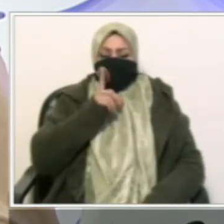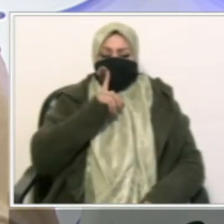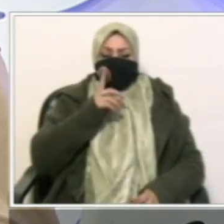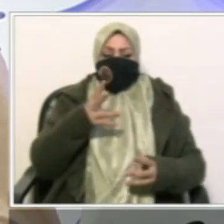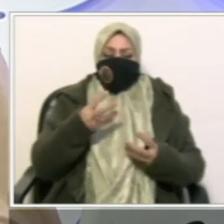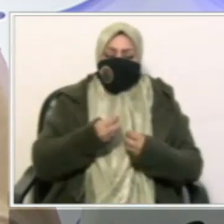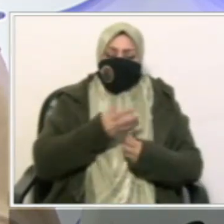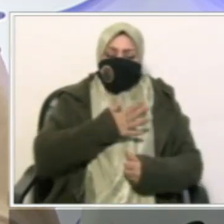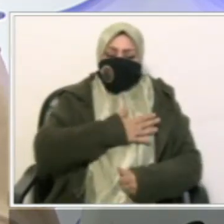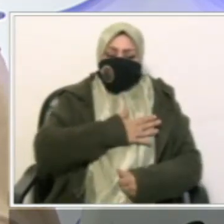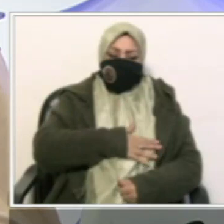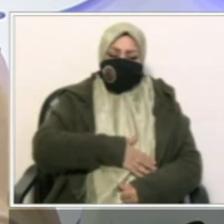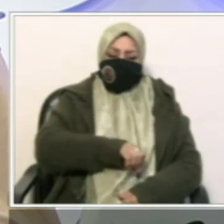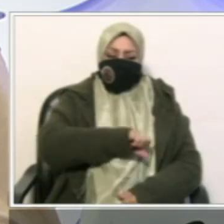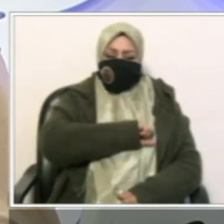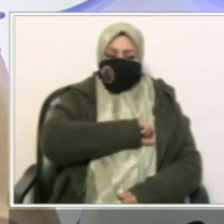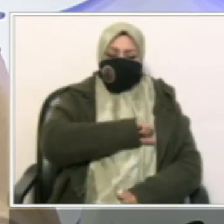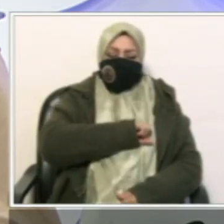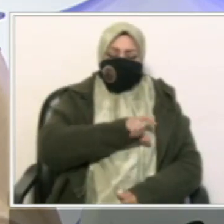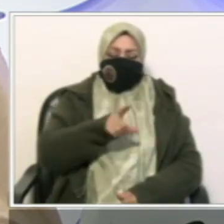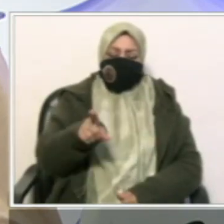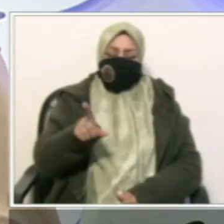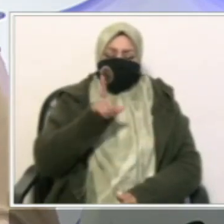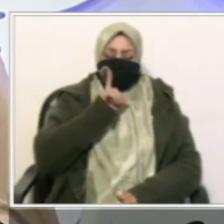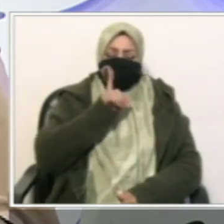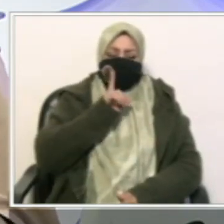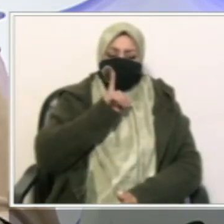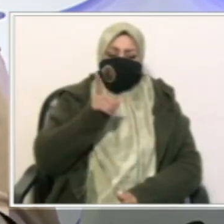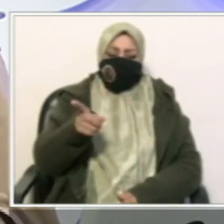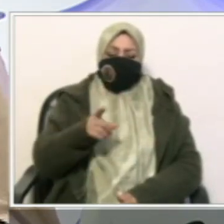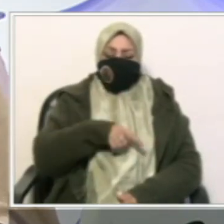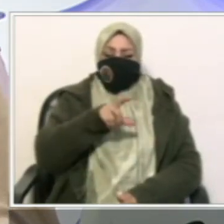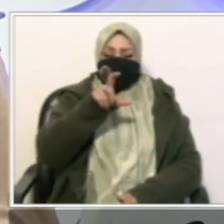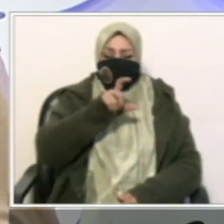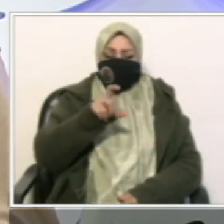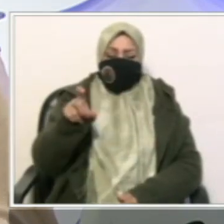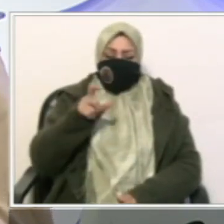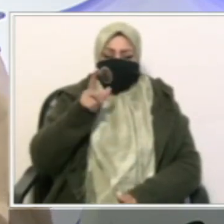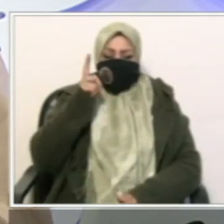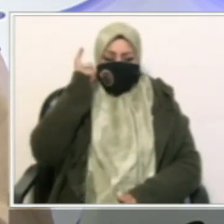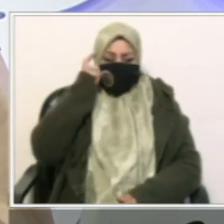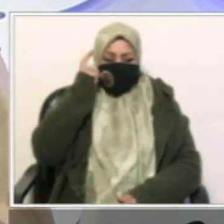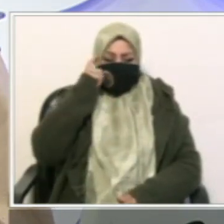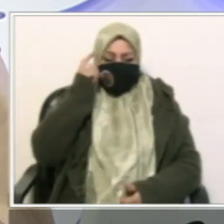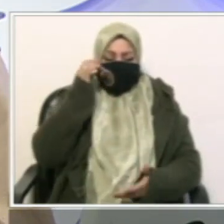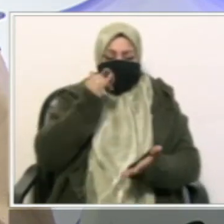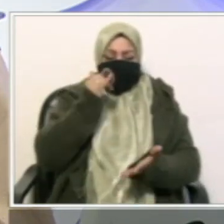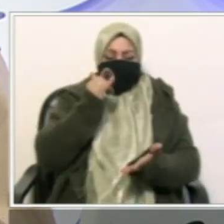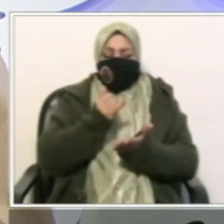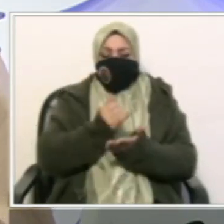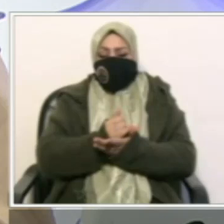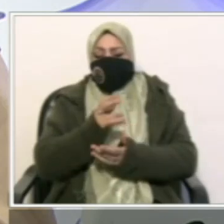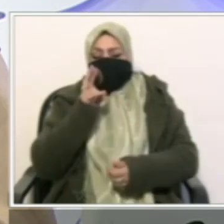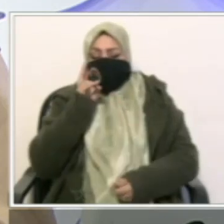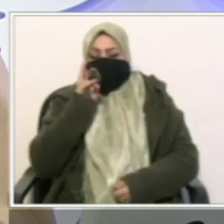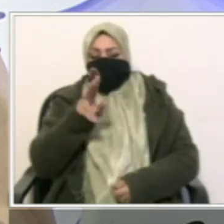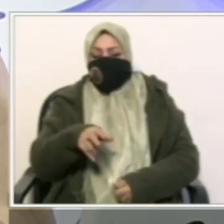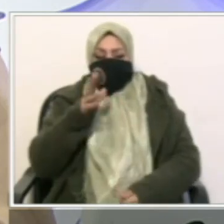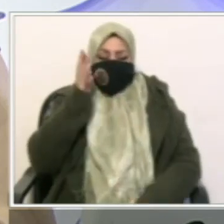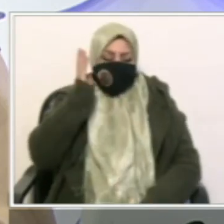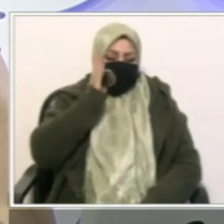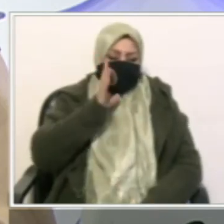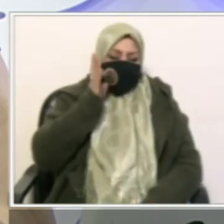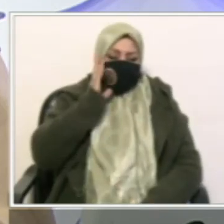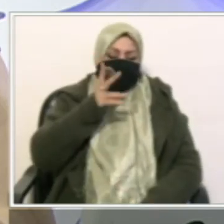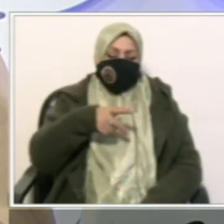وهن مسلمات ويعلمن الشرع، فإذا رأتك تصلي هي ستصبر وستكمن هذا الأنين